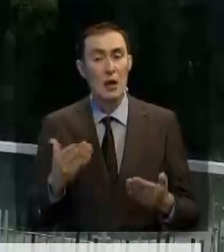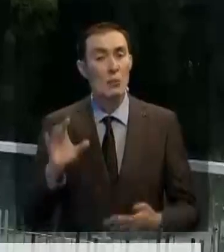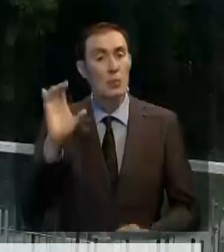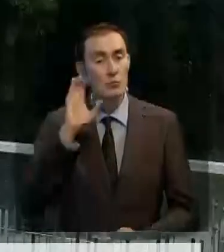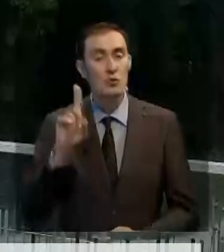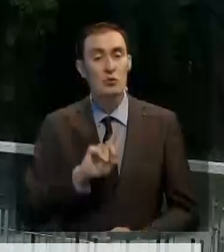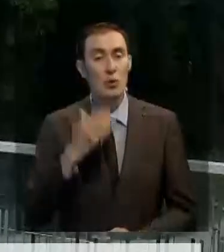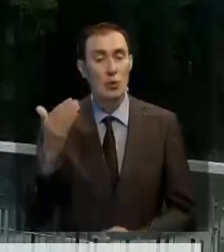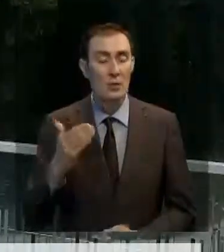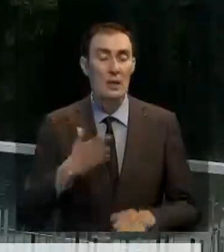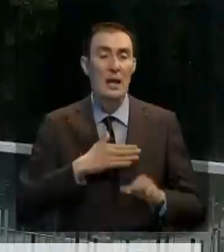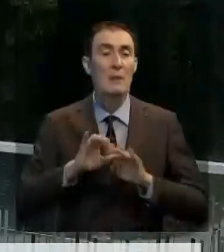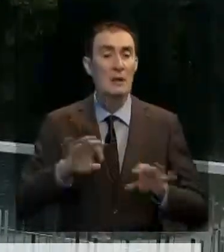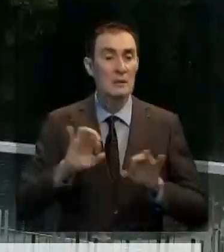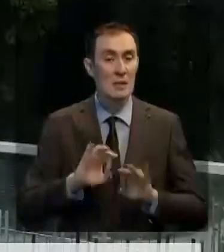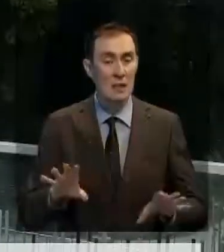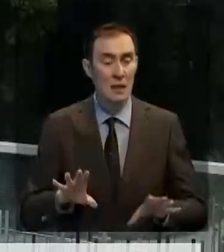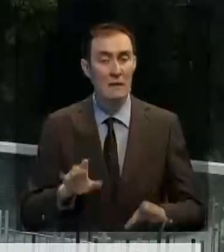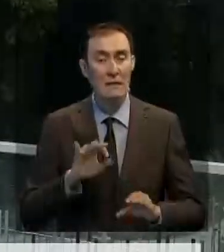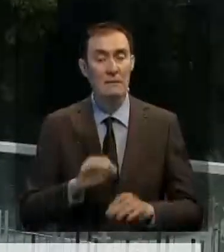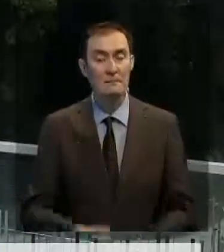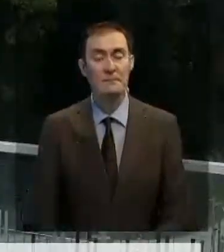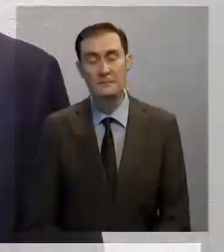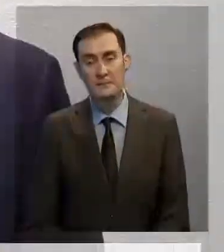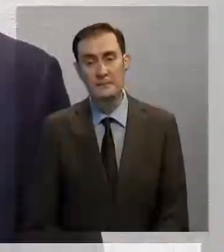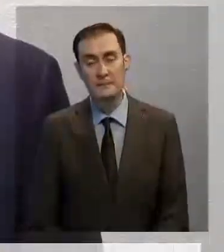что он нам сказал в интервью.